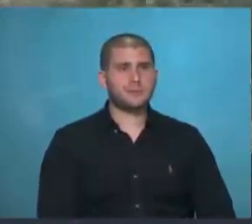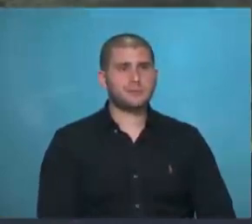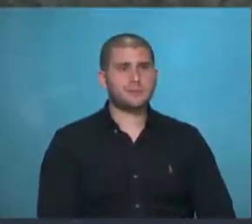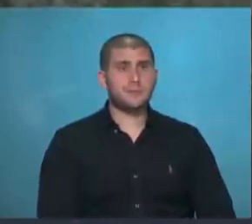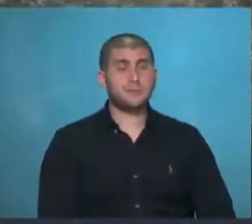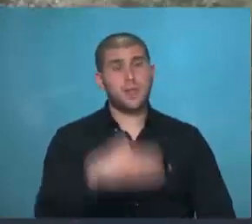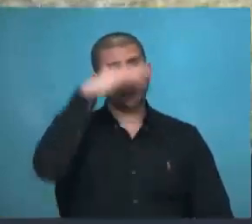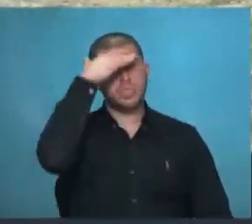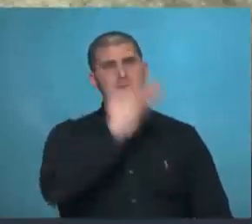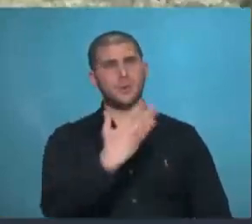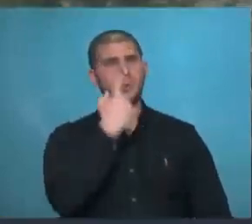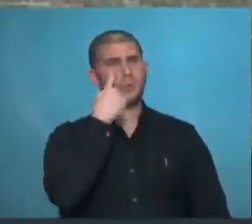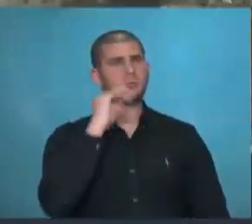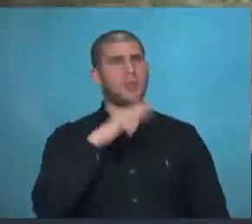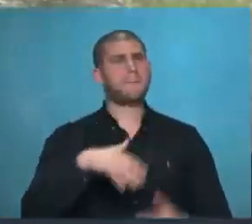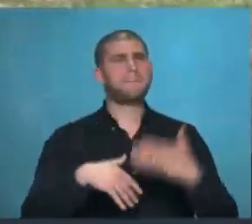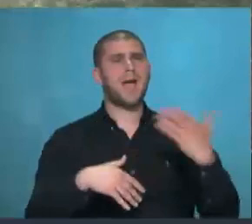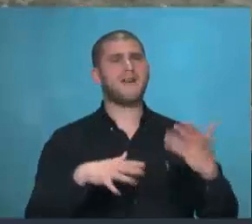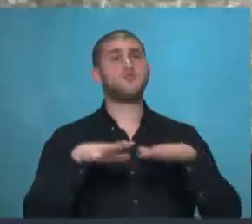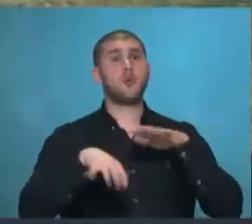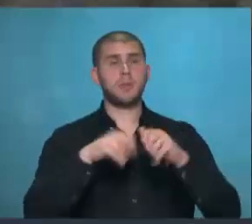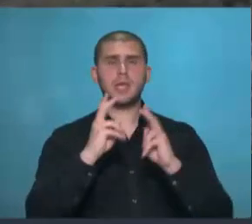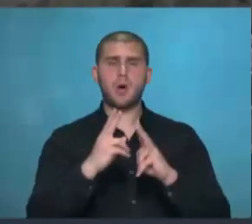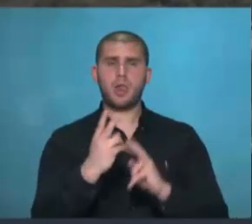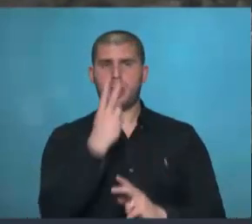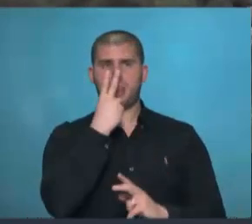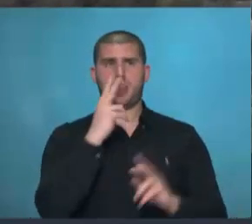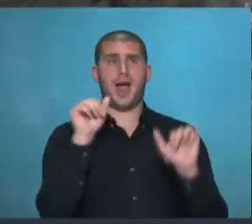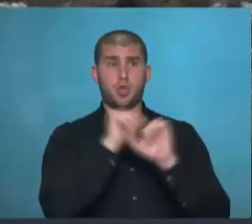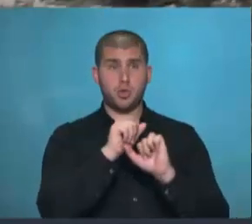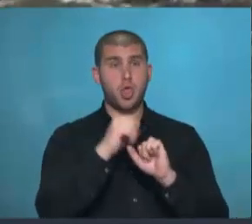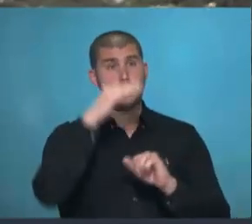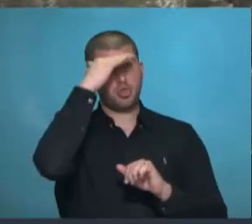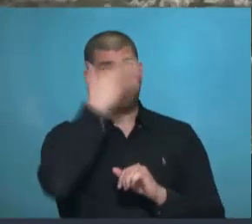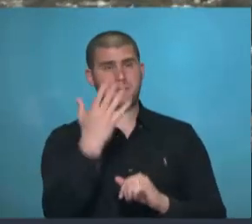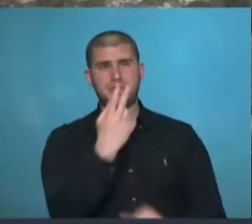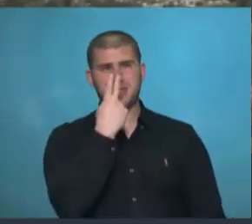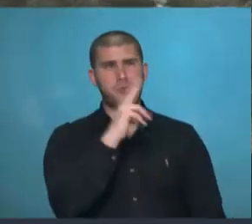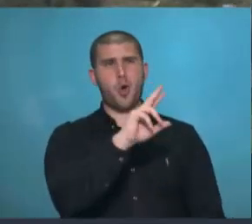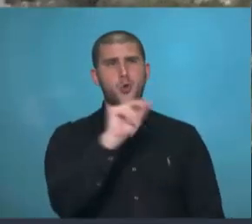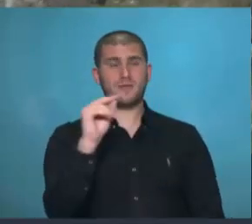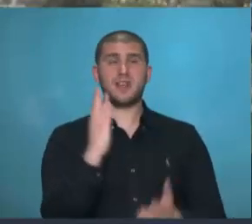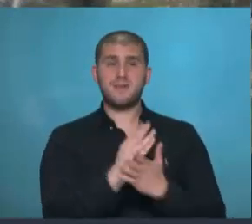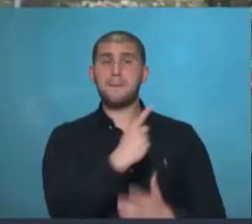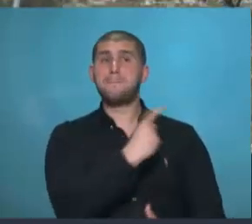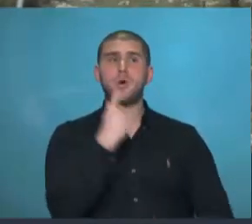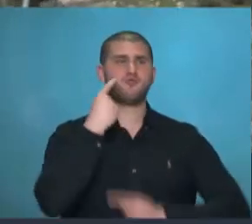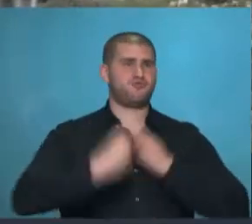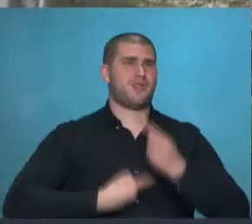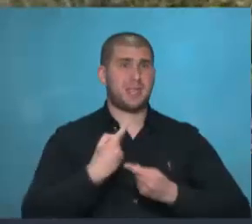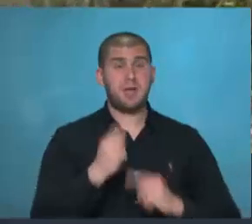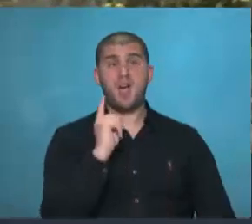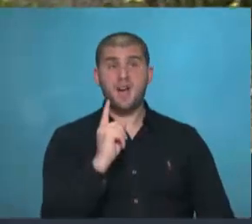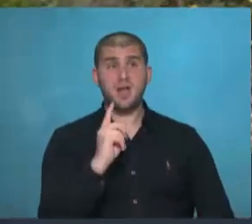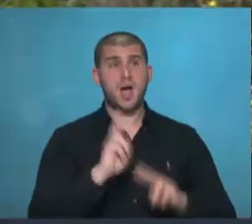הנוף הפסטורלי של מערב השומרון יכול להטעות. אותם נופים שנראים אותו דבר כבר מאות שנים. אבל